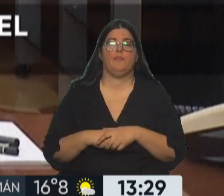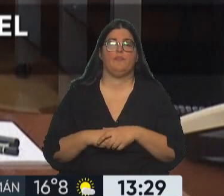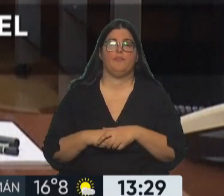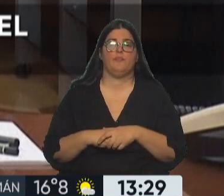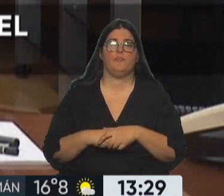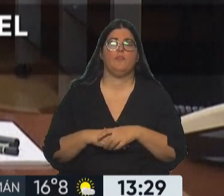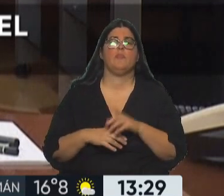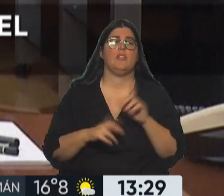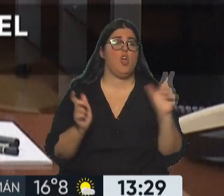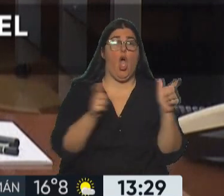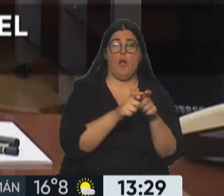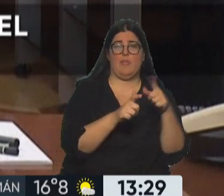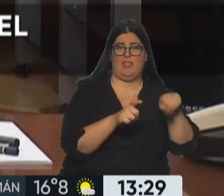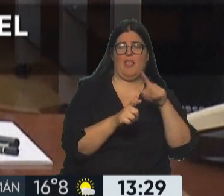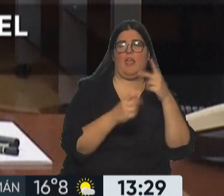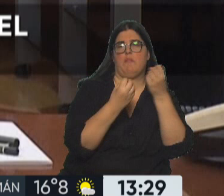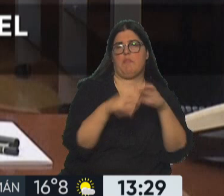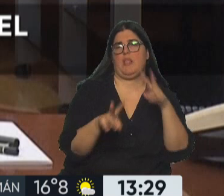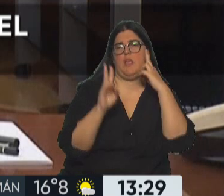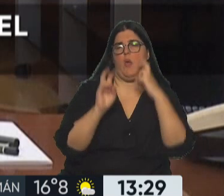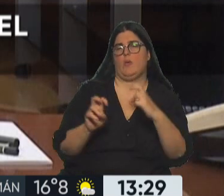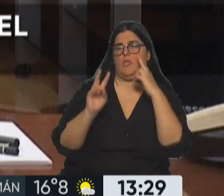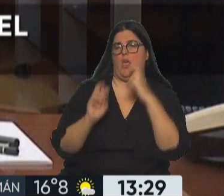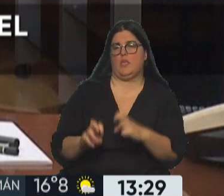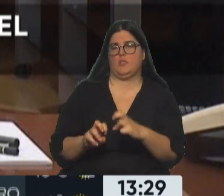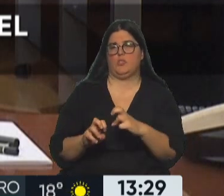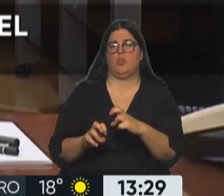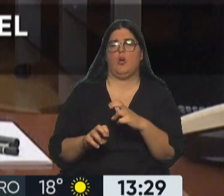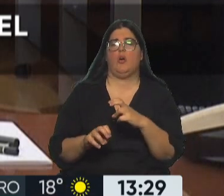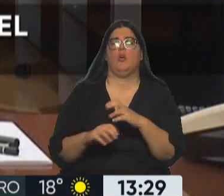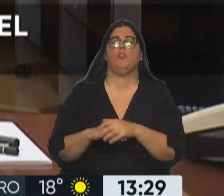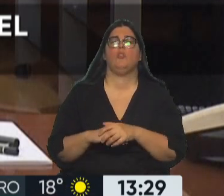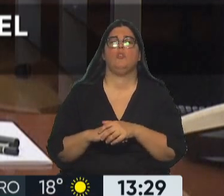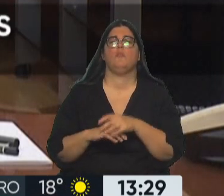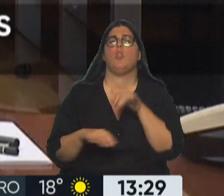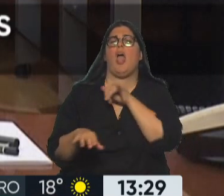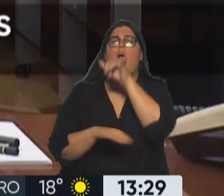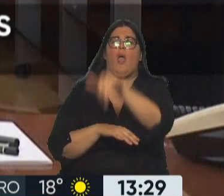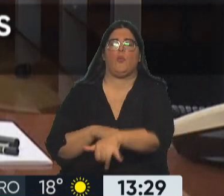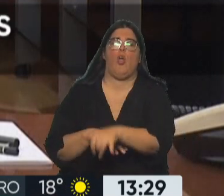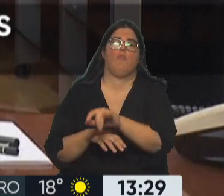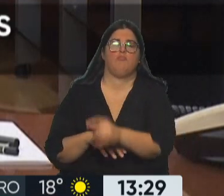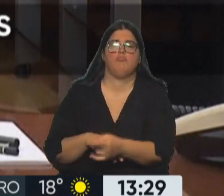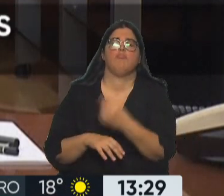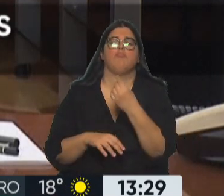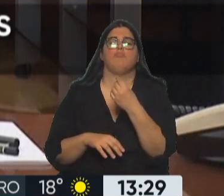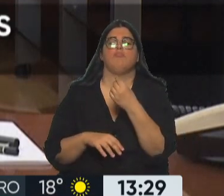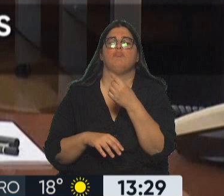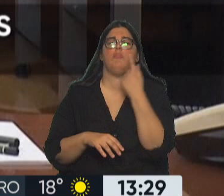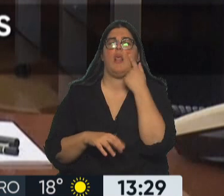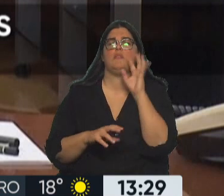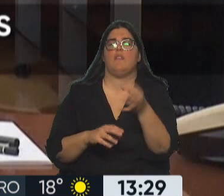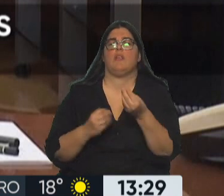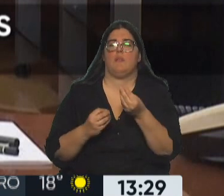расследование этого происшествия, и оно будет проведено в полном объеме и доведено до конца. Здесь нет